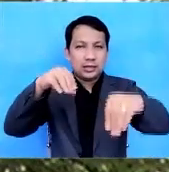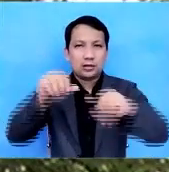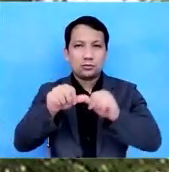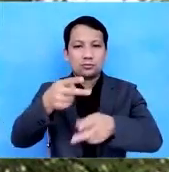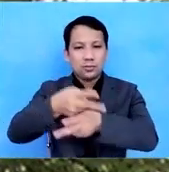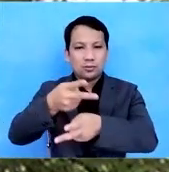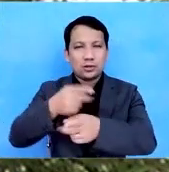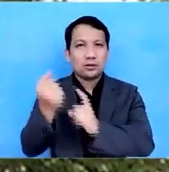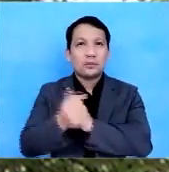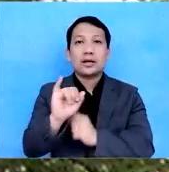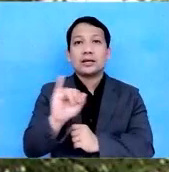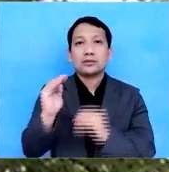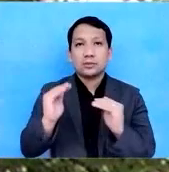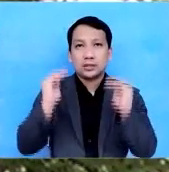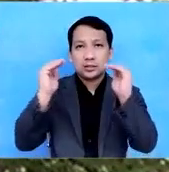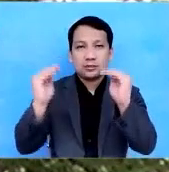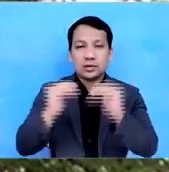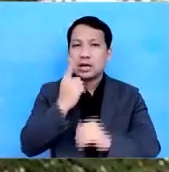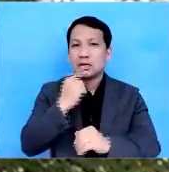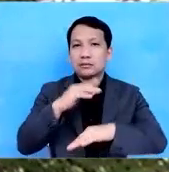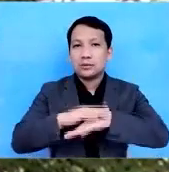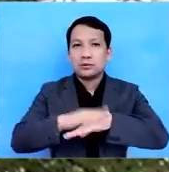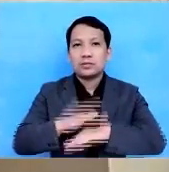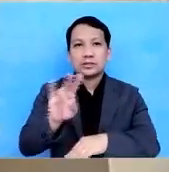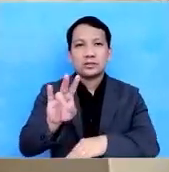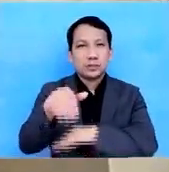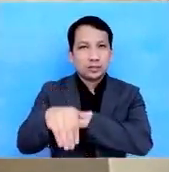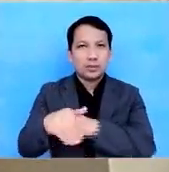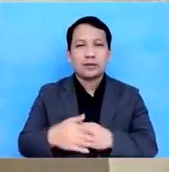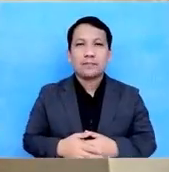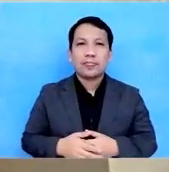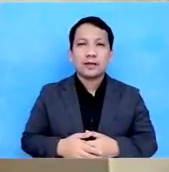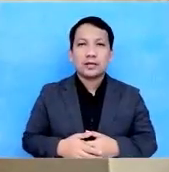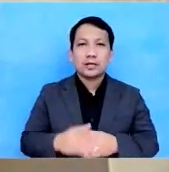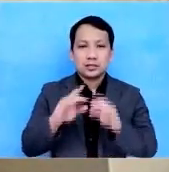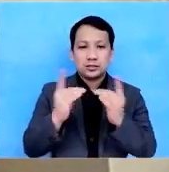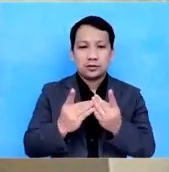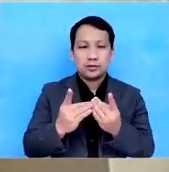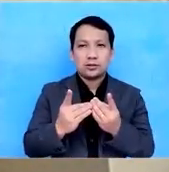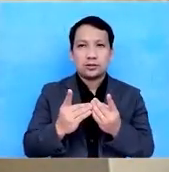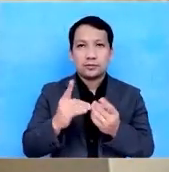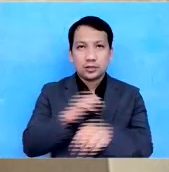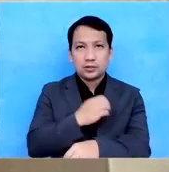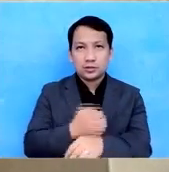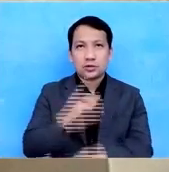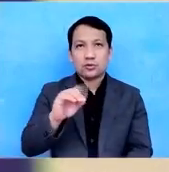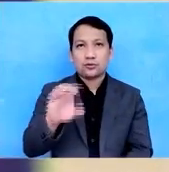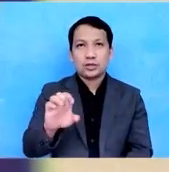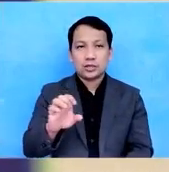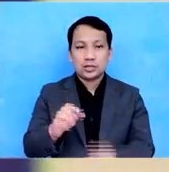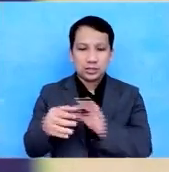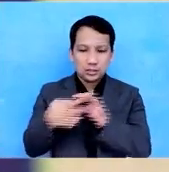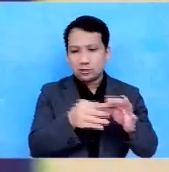ang sitwasyon kapag itinaas na muli ang red alert mamayang alas 7 ng gabi. Ayon sa Department of Energy, minomonitor at nakikipag-ugnayan